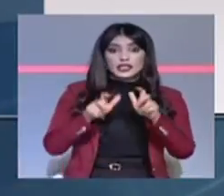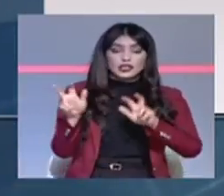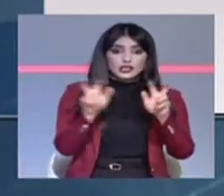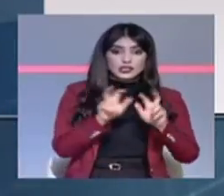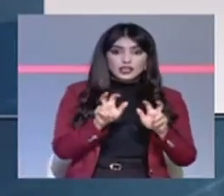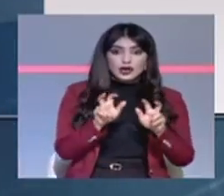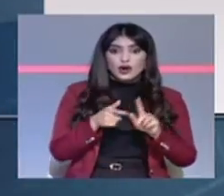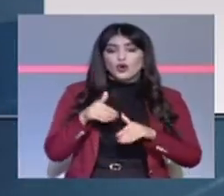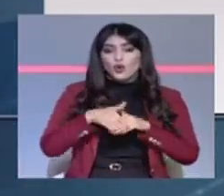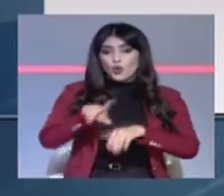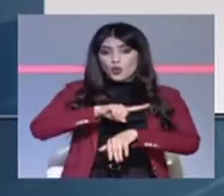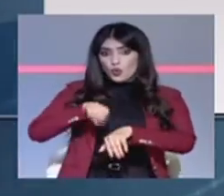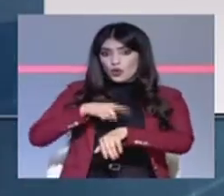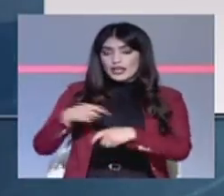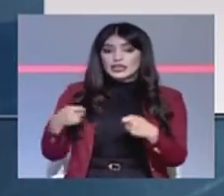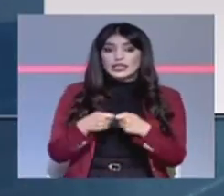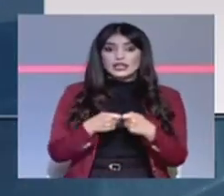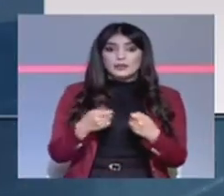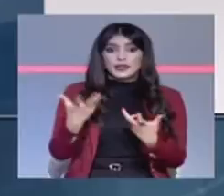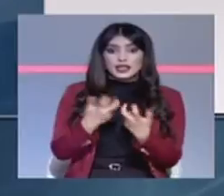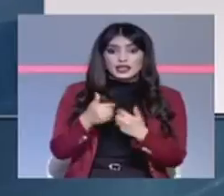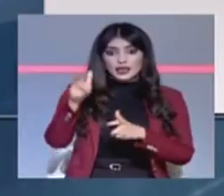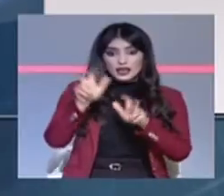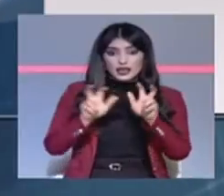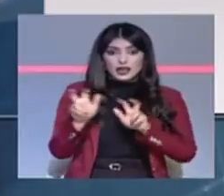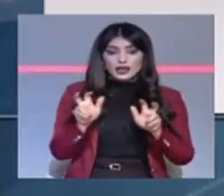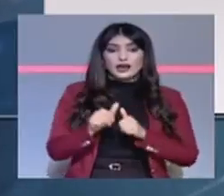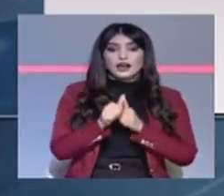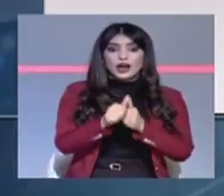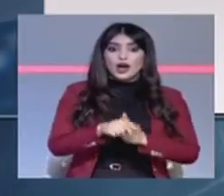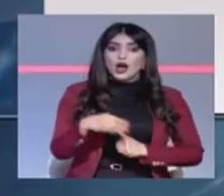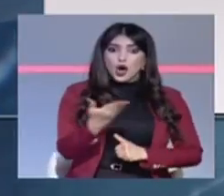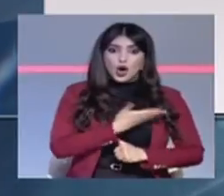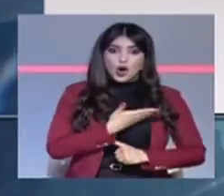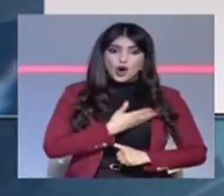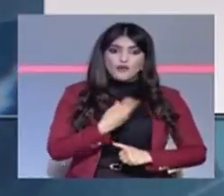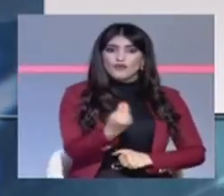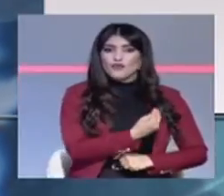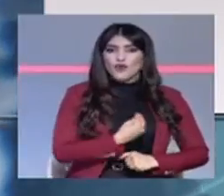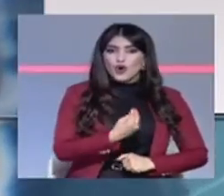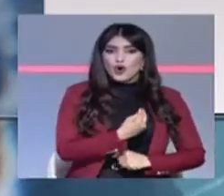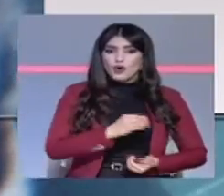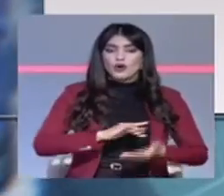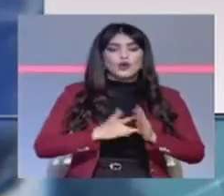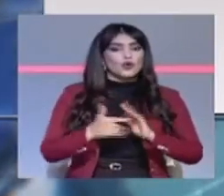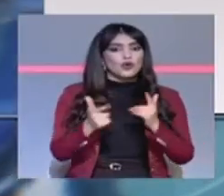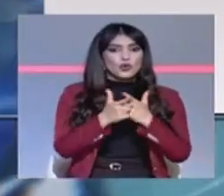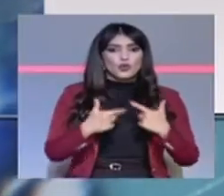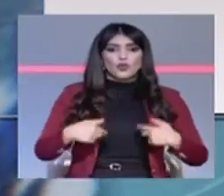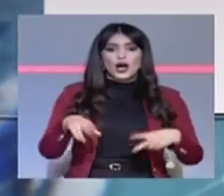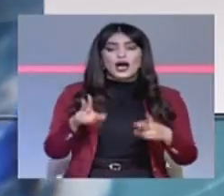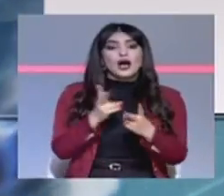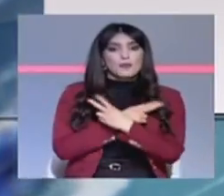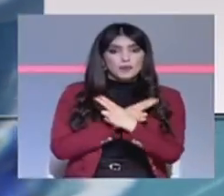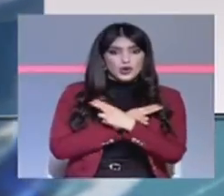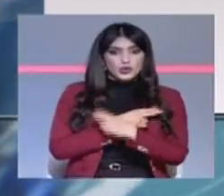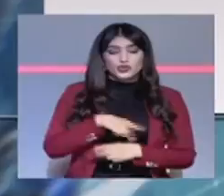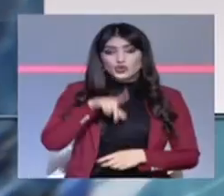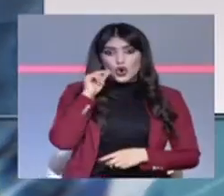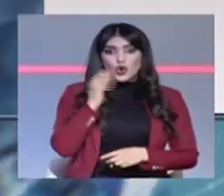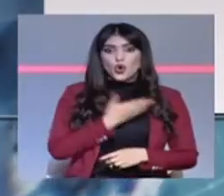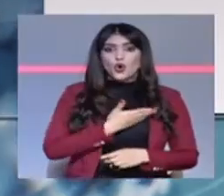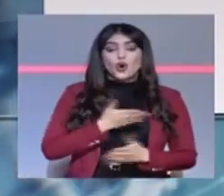وموسعه عمل ملائمه للصحفيات اللواتي ترين اطفالا صغارا و اجازه ابوه وحقوق المؤلف